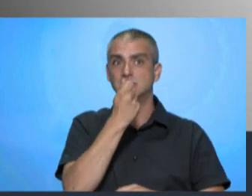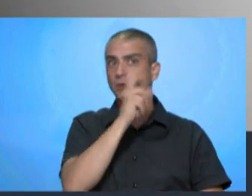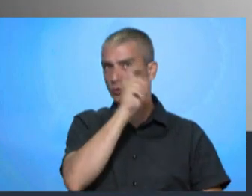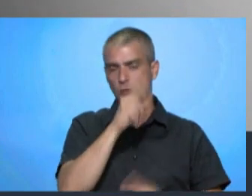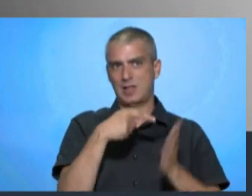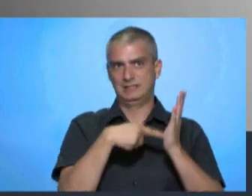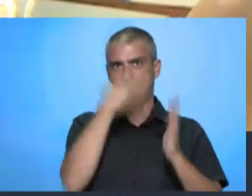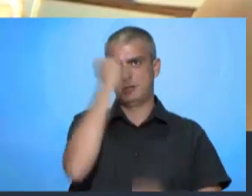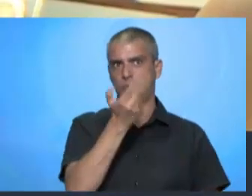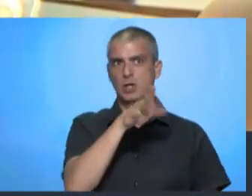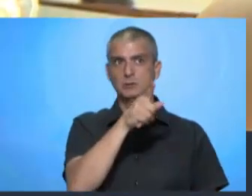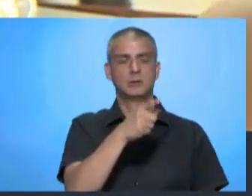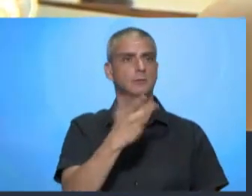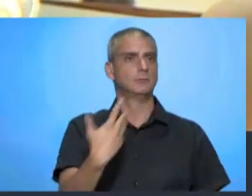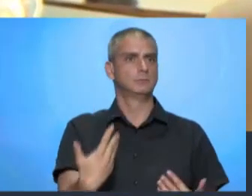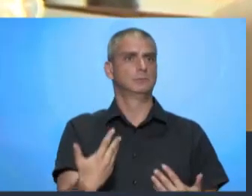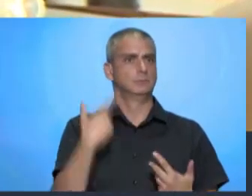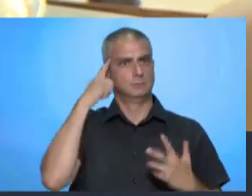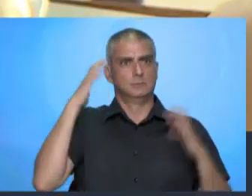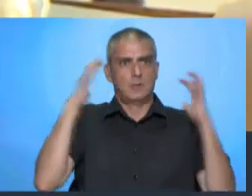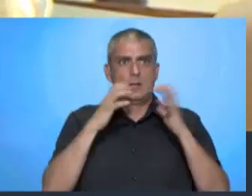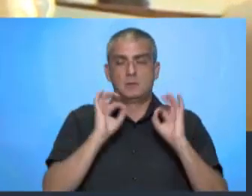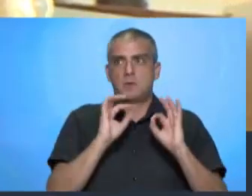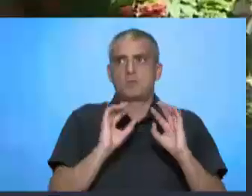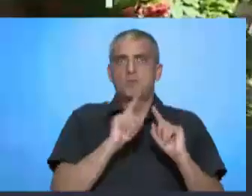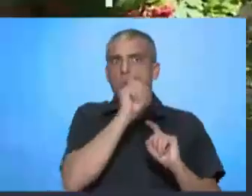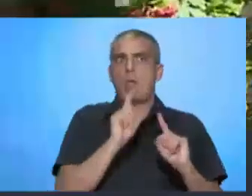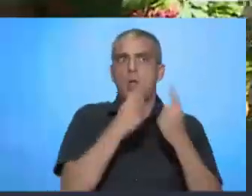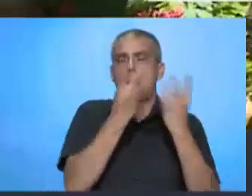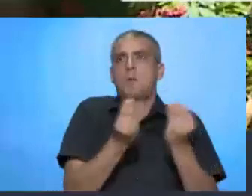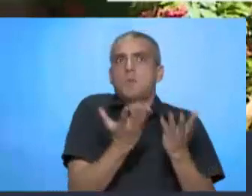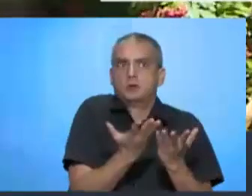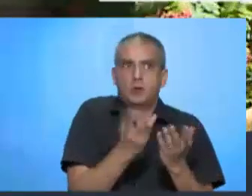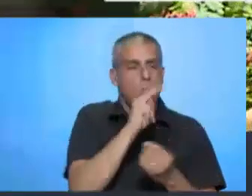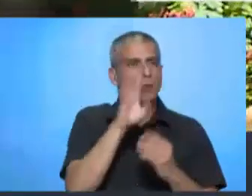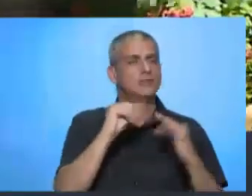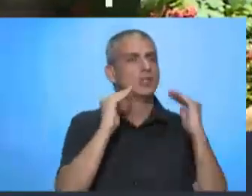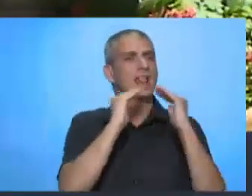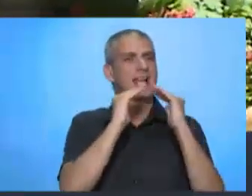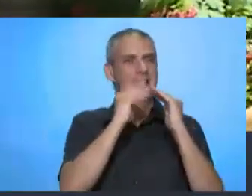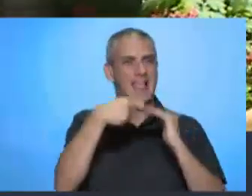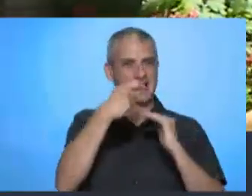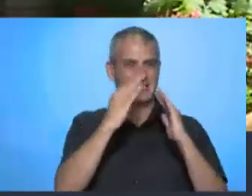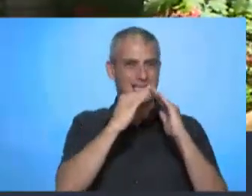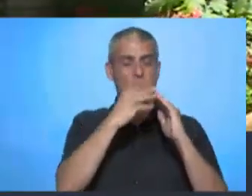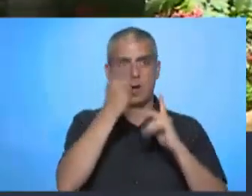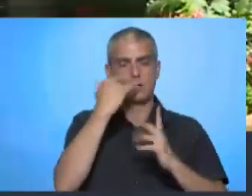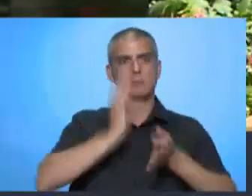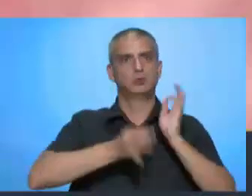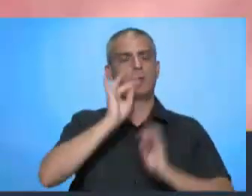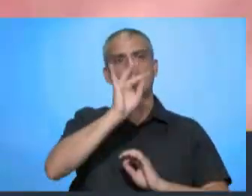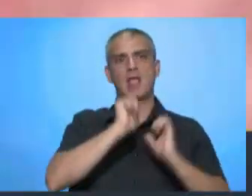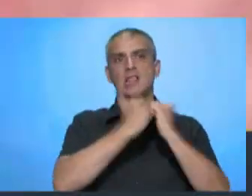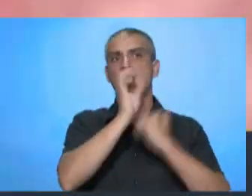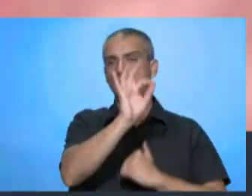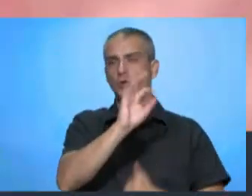שהוביל לרציחתה. תקף אותי איזשהו לחץ, שבאמת אולי קרה לה משהו. הנושא הזה של יחידת הדיור עלה גם במשפט שהתנהל כנגד הגרוש